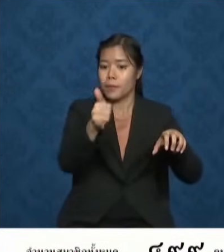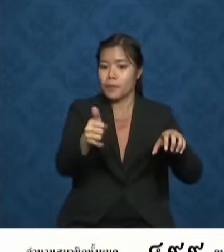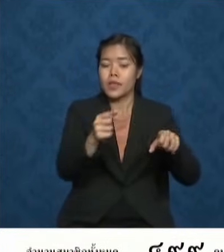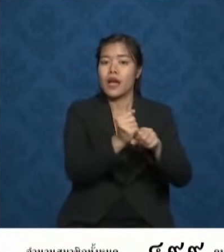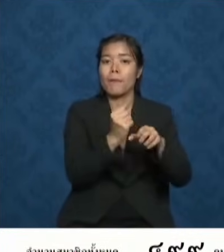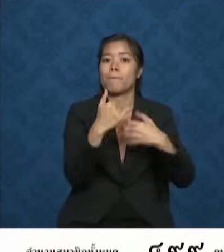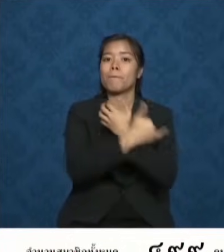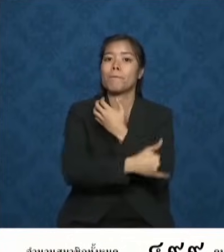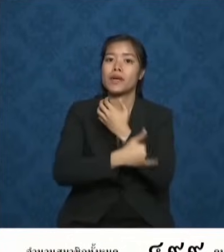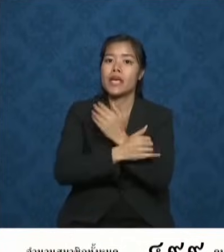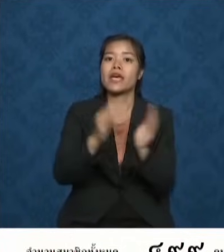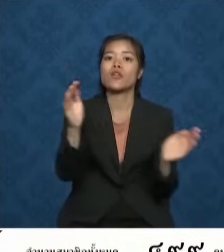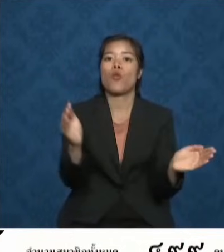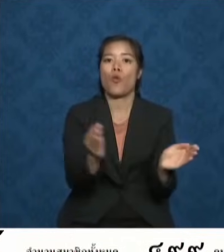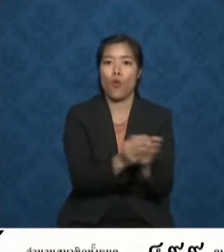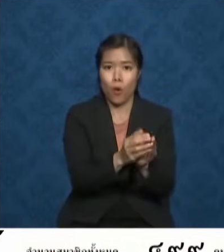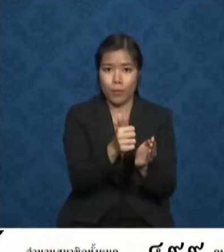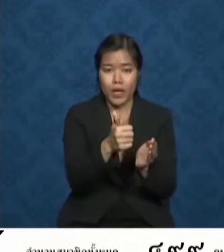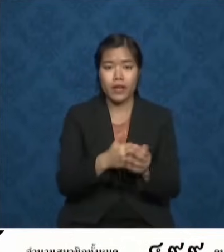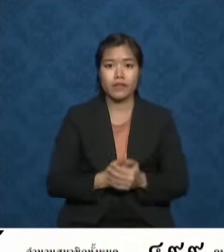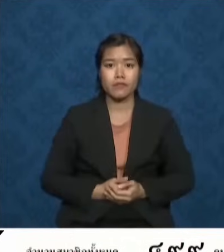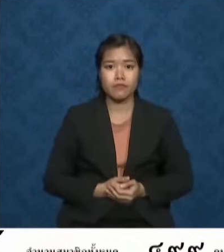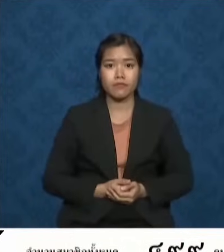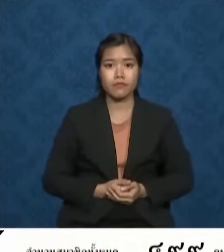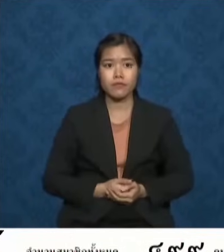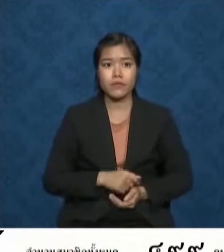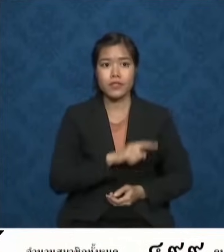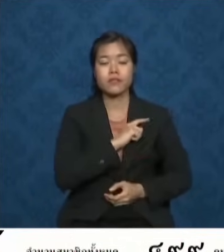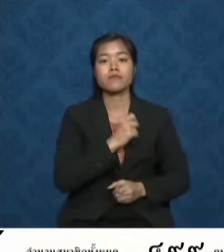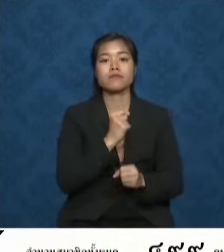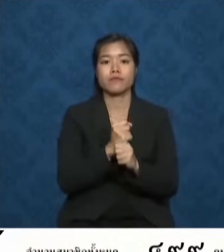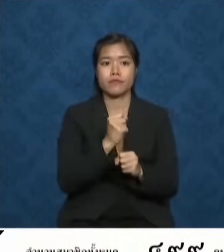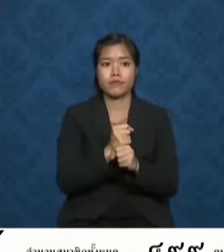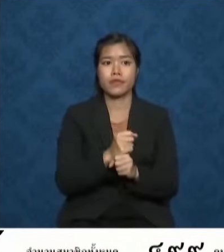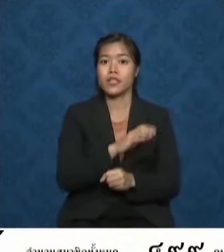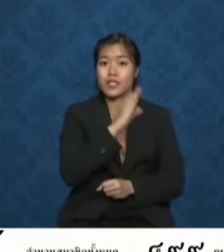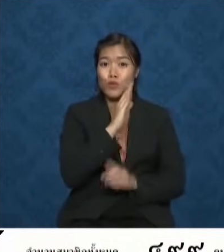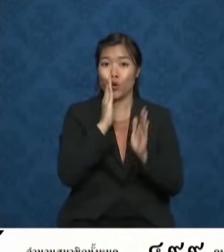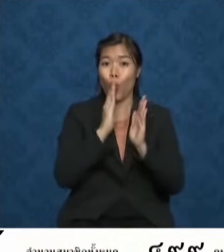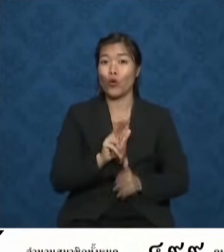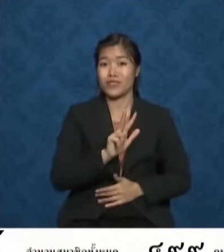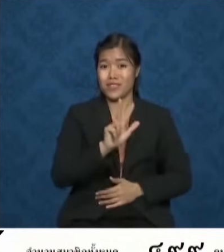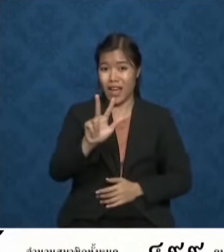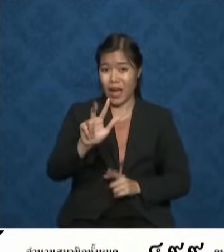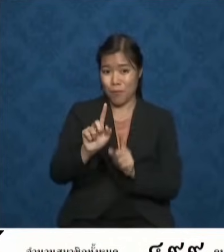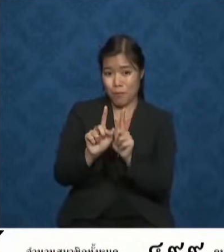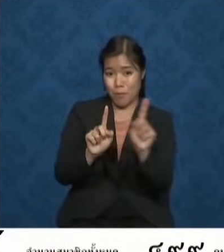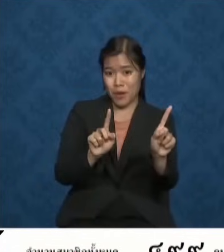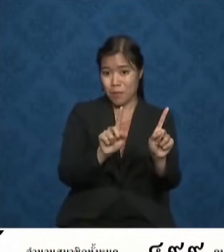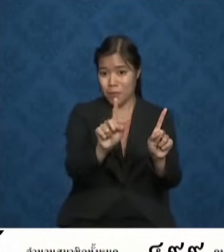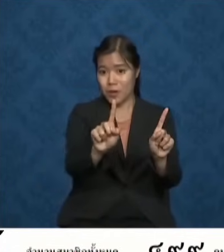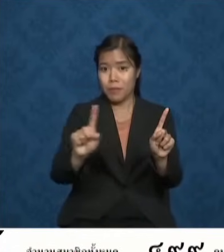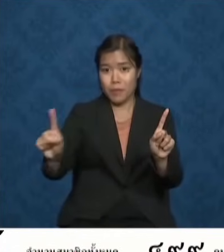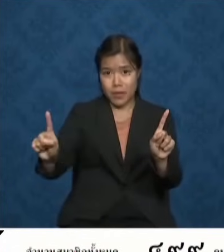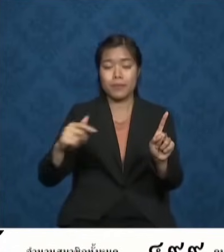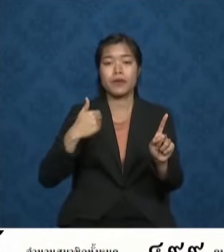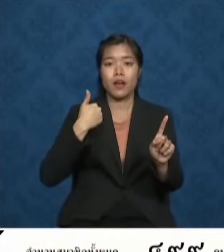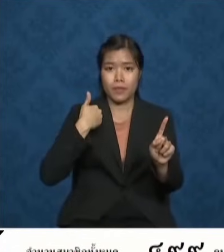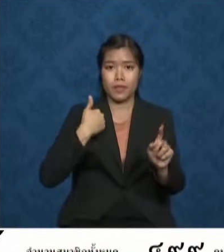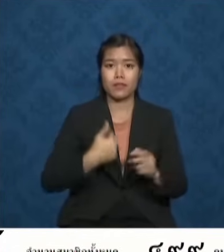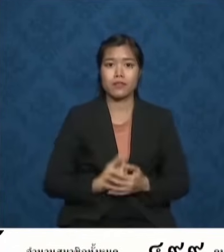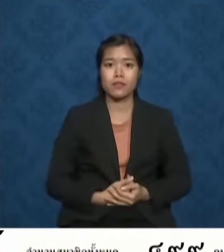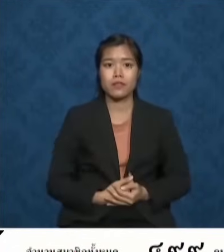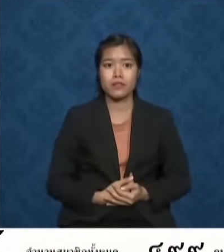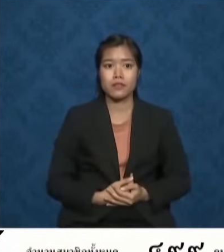บภารกิจเขาจึงเพิ่มเพราะนั้นไป3คนก็แบ่งคนละประเทศยังมีเลยเพราะนั้นอันนี้เราคำหนึ่